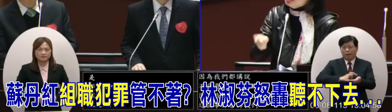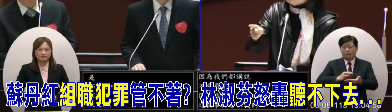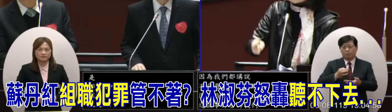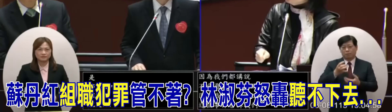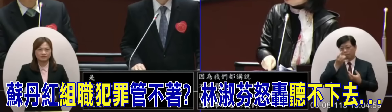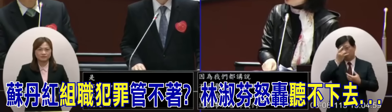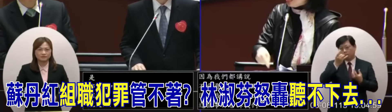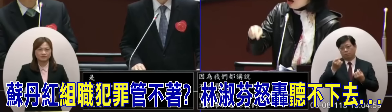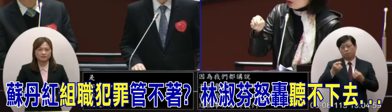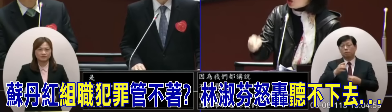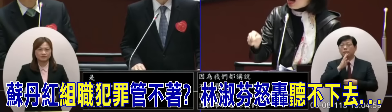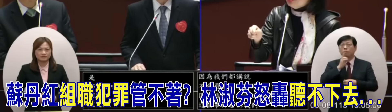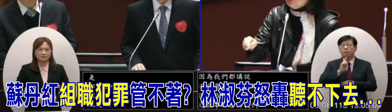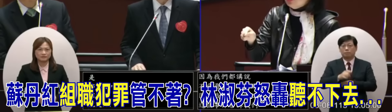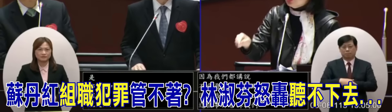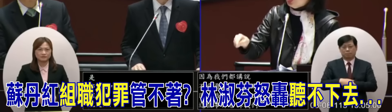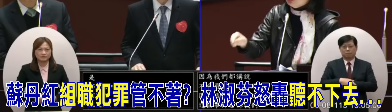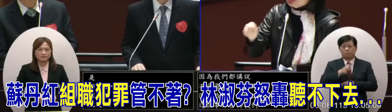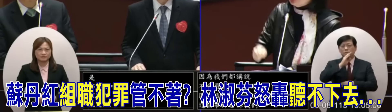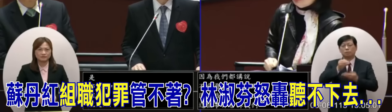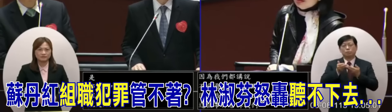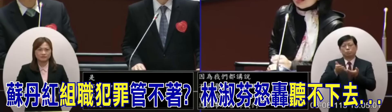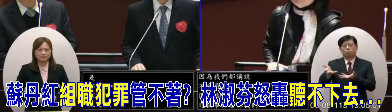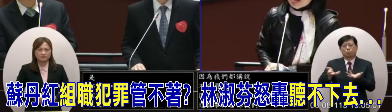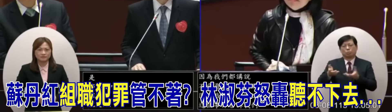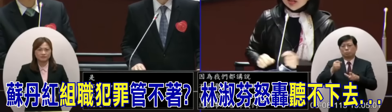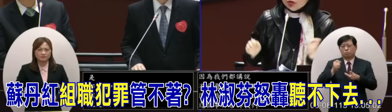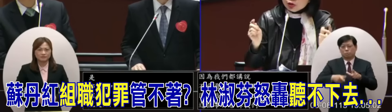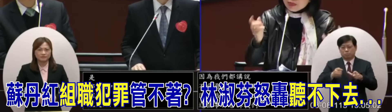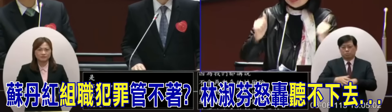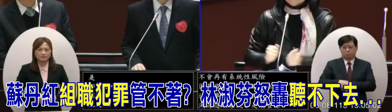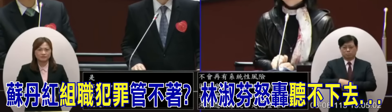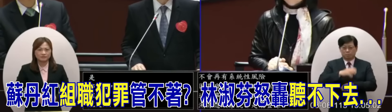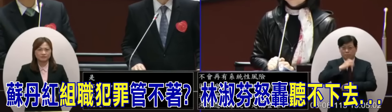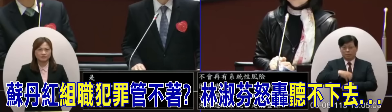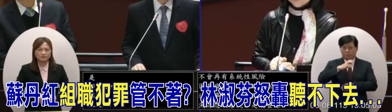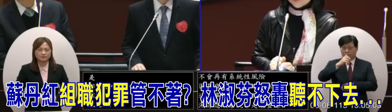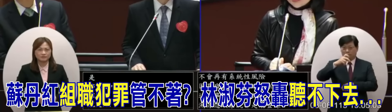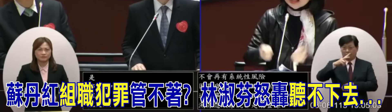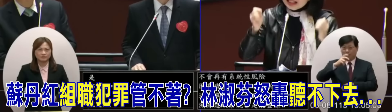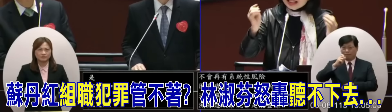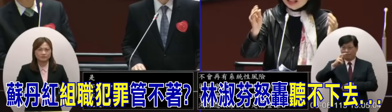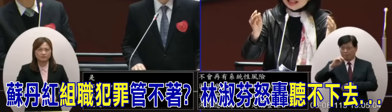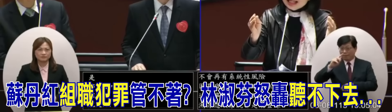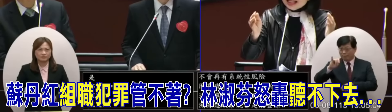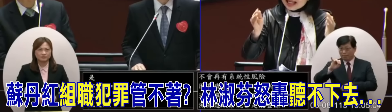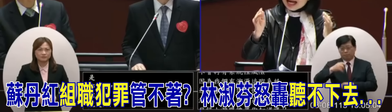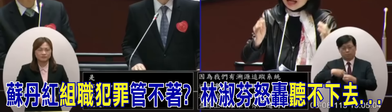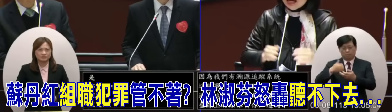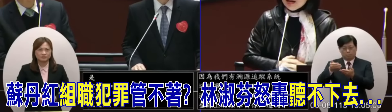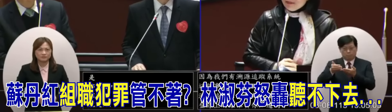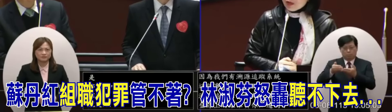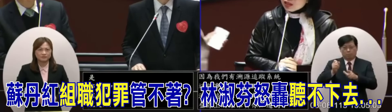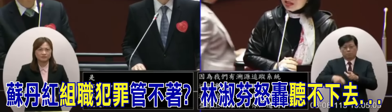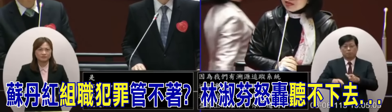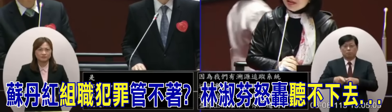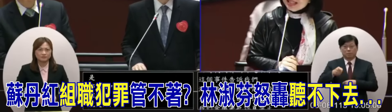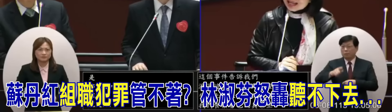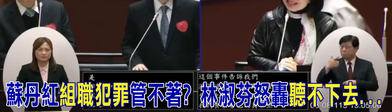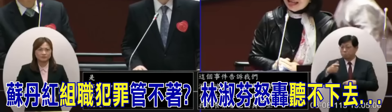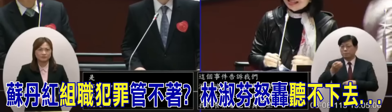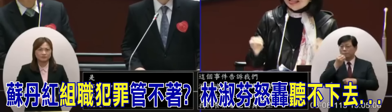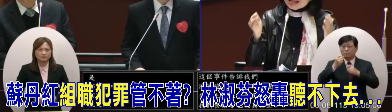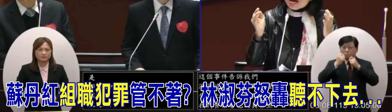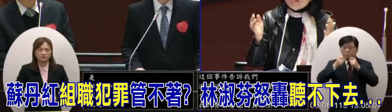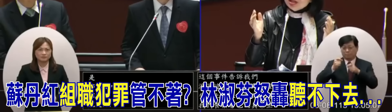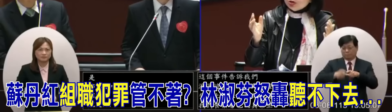是它禁止的是一家船务公司，叫 Kevin Shipping， 它禁止了一家不是食品